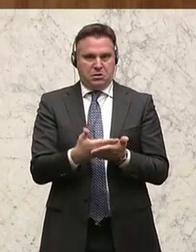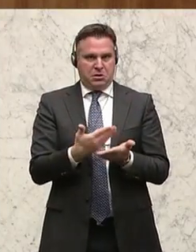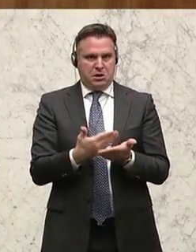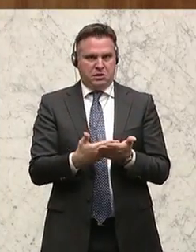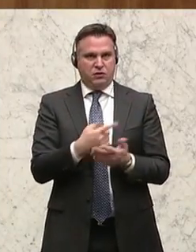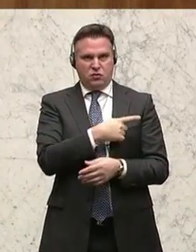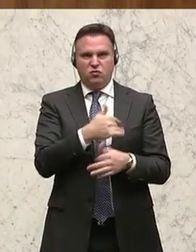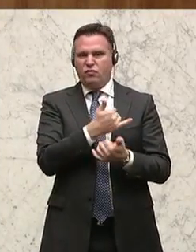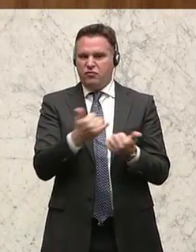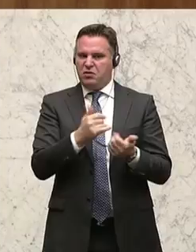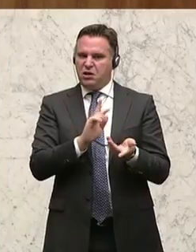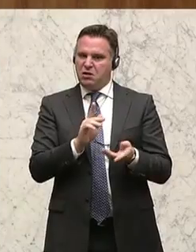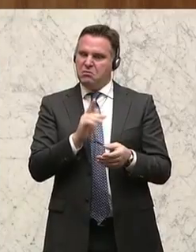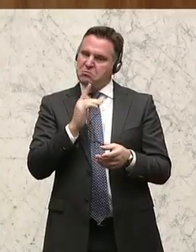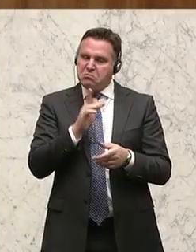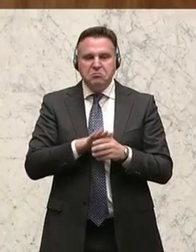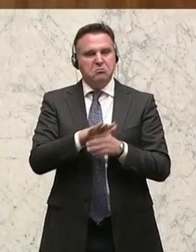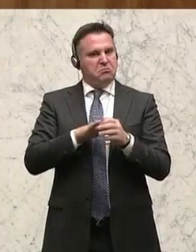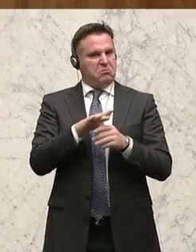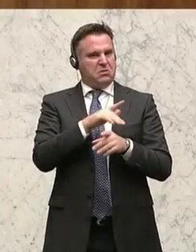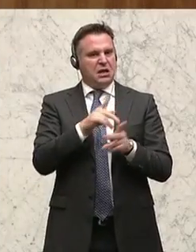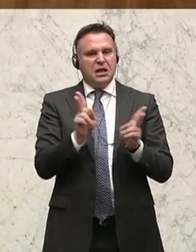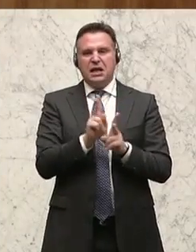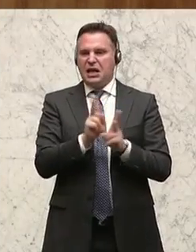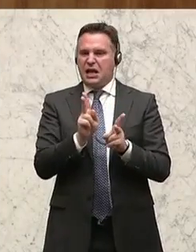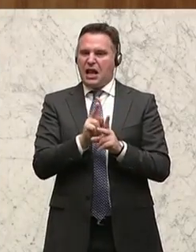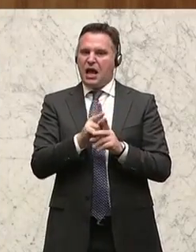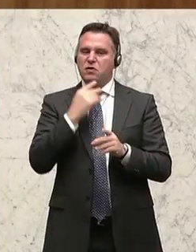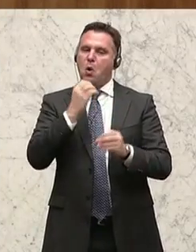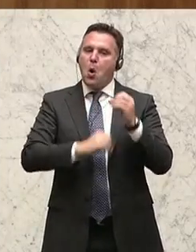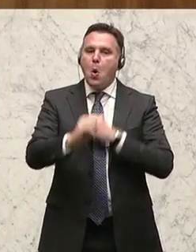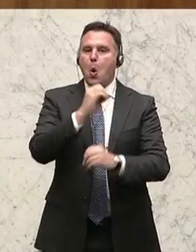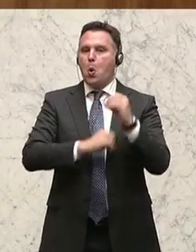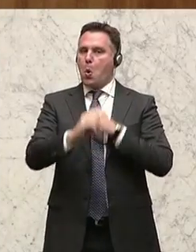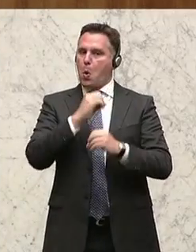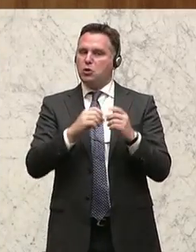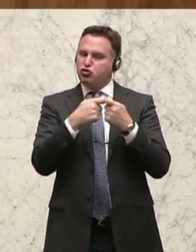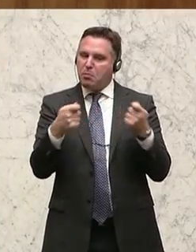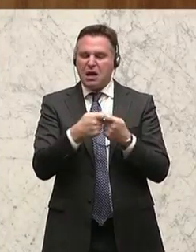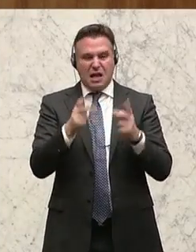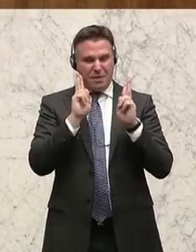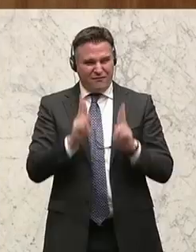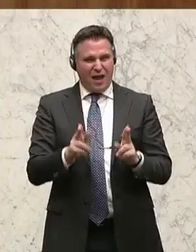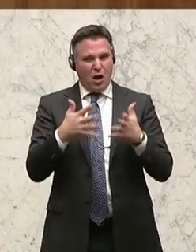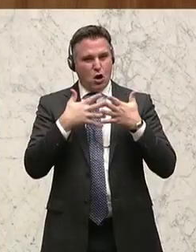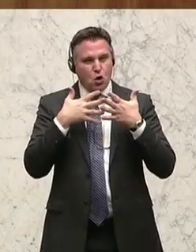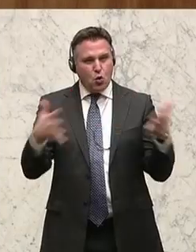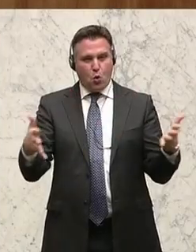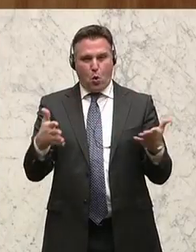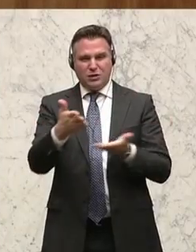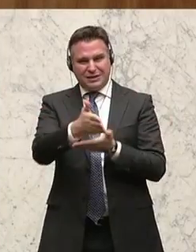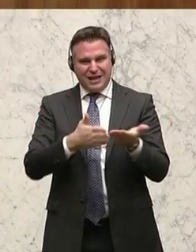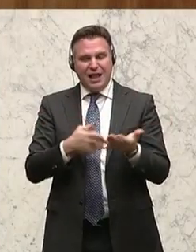einen Schmäh angewendet, in einem ganz kleinen Sektor ökologische Maßnahmen zu setzen. Aber beim großen Anteil